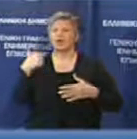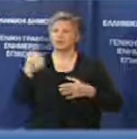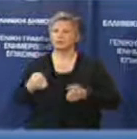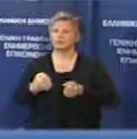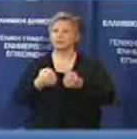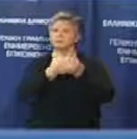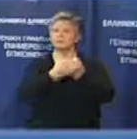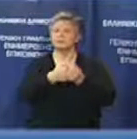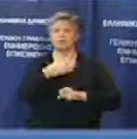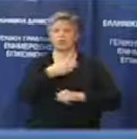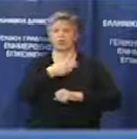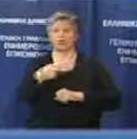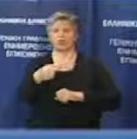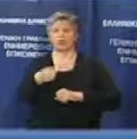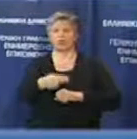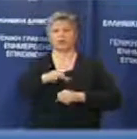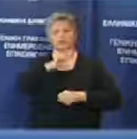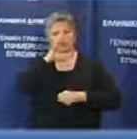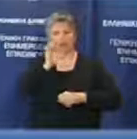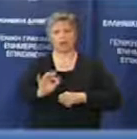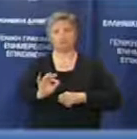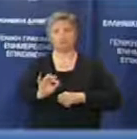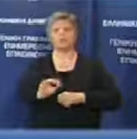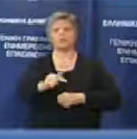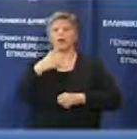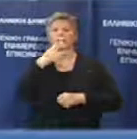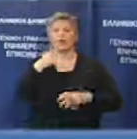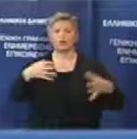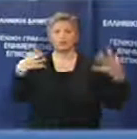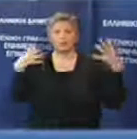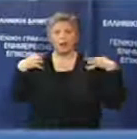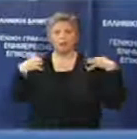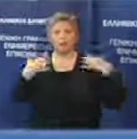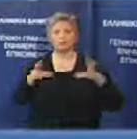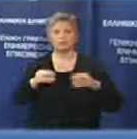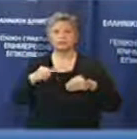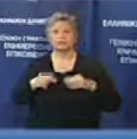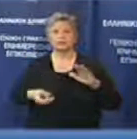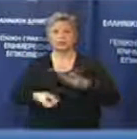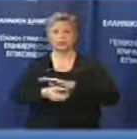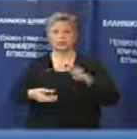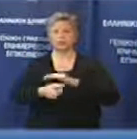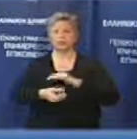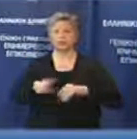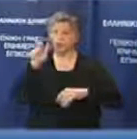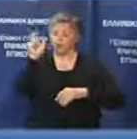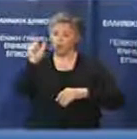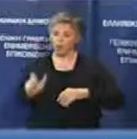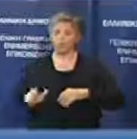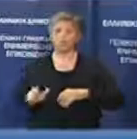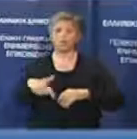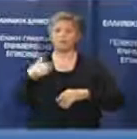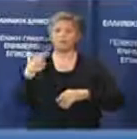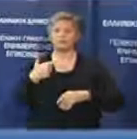τα εξαιρετικά κρίσιμα του προσφυγικού, με τον καλύτερο δυνατόν τρόπο. Και είναι ένας υπουργός